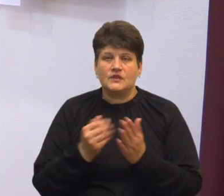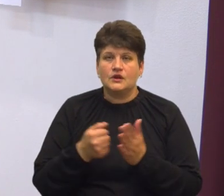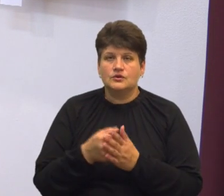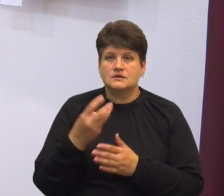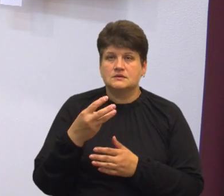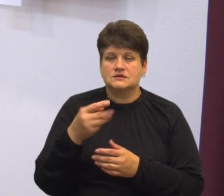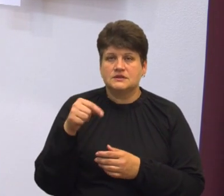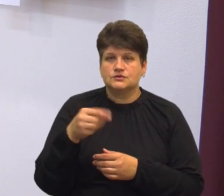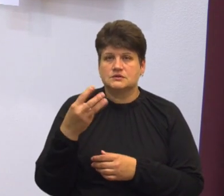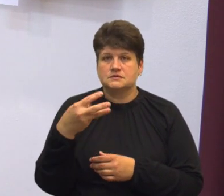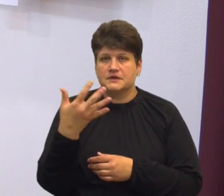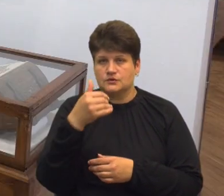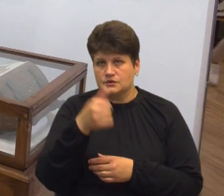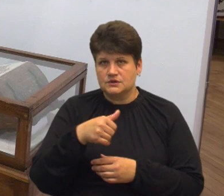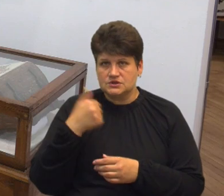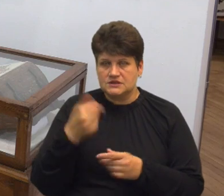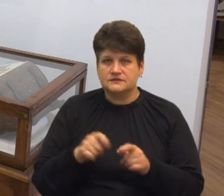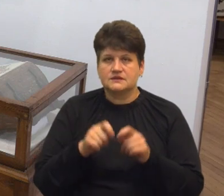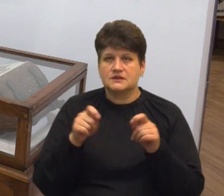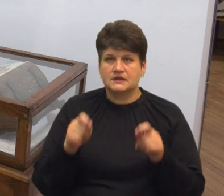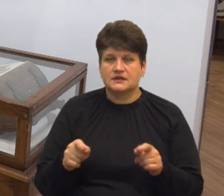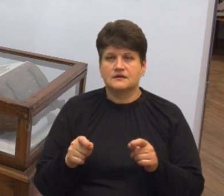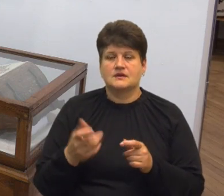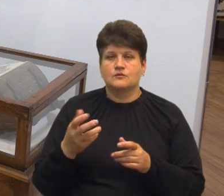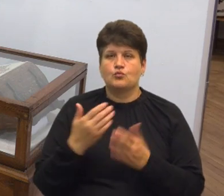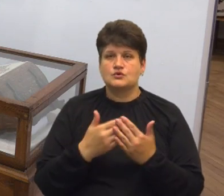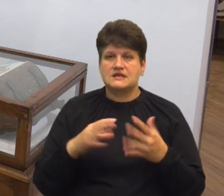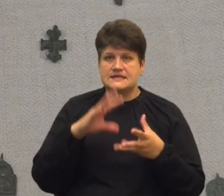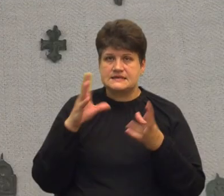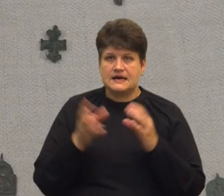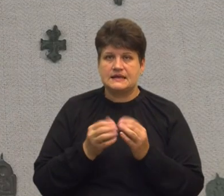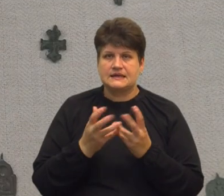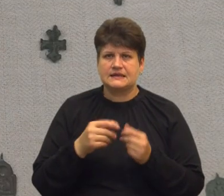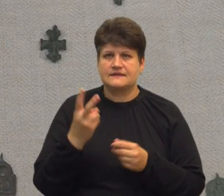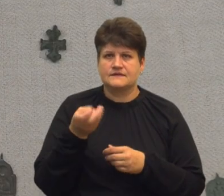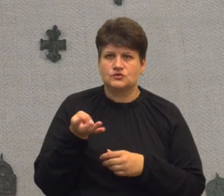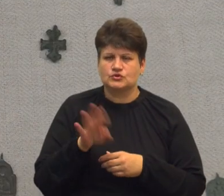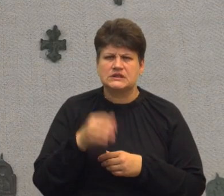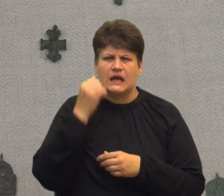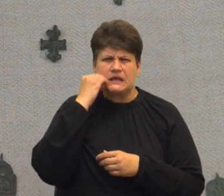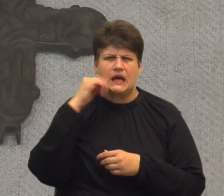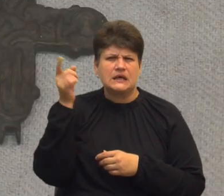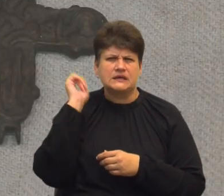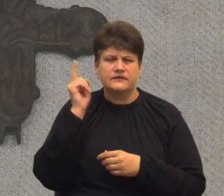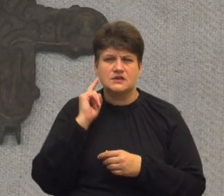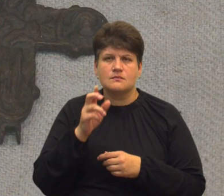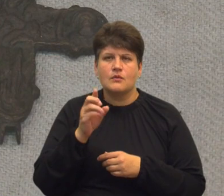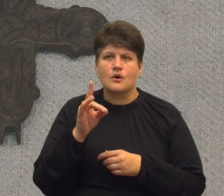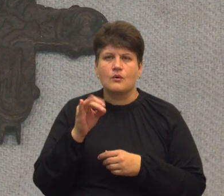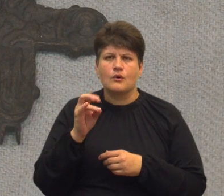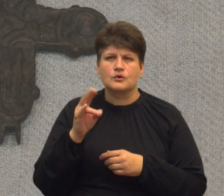відкрили в обласному краєзнавчому музеї загальна кількість експонатів дві сотні найдавніші з них бронзові хрести